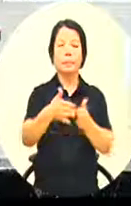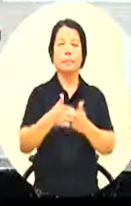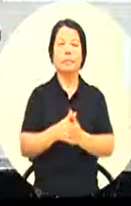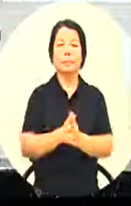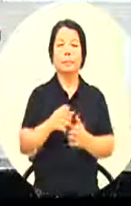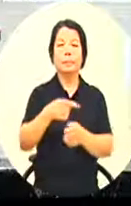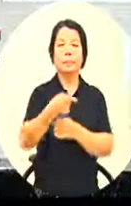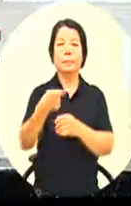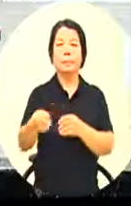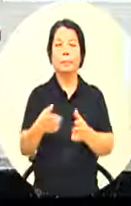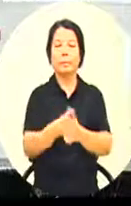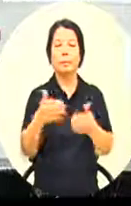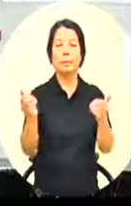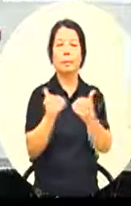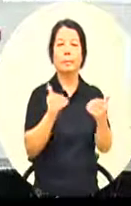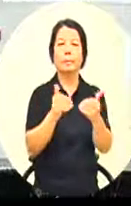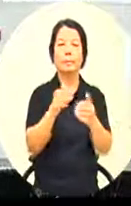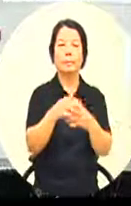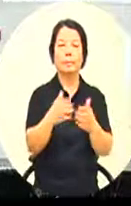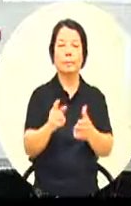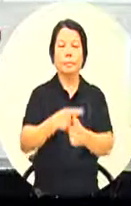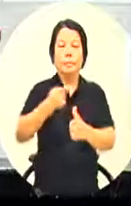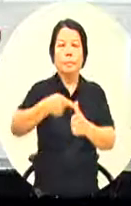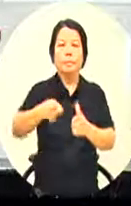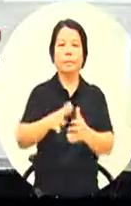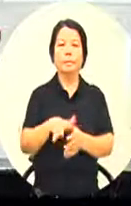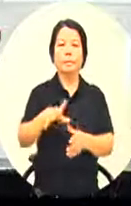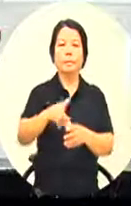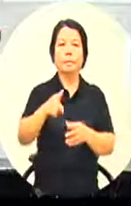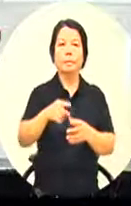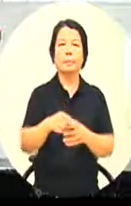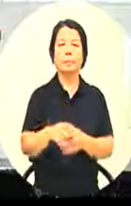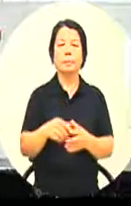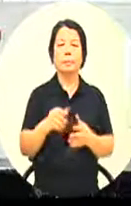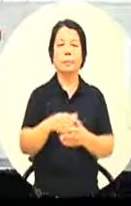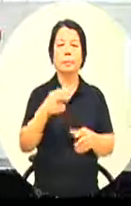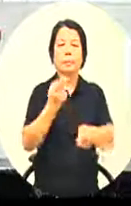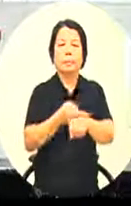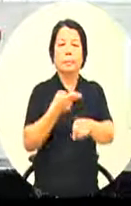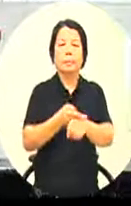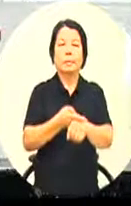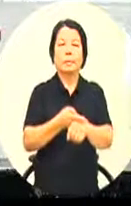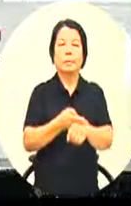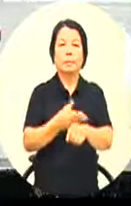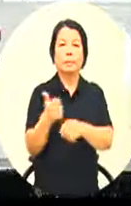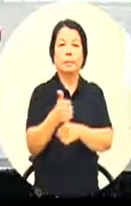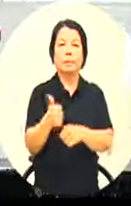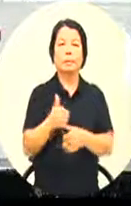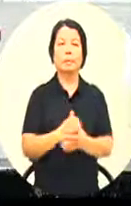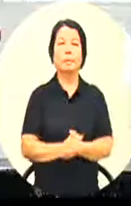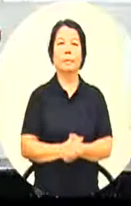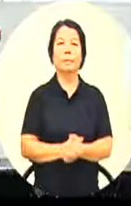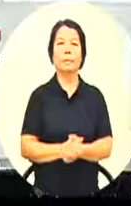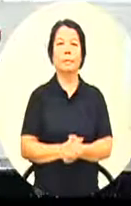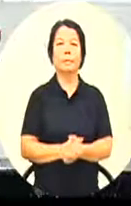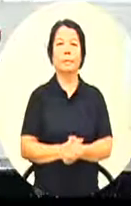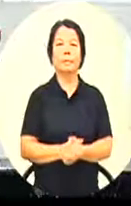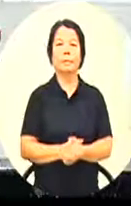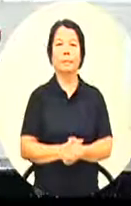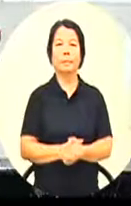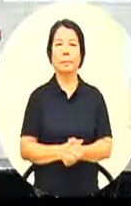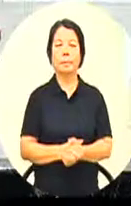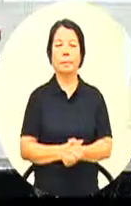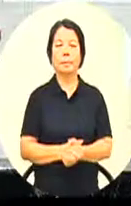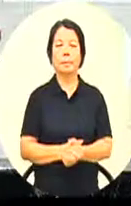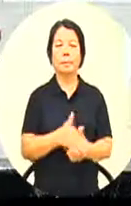一的质询。那首先第一位质询的是罗鼎成议员，罗议员请。 好，谢谢